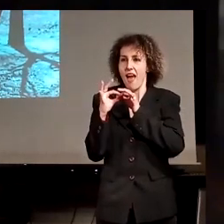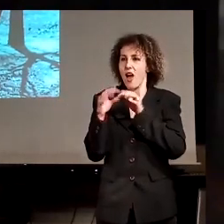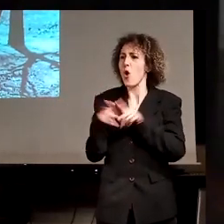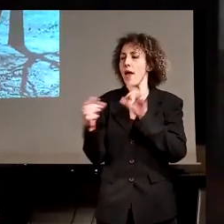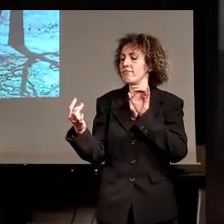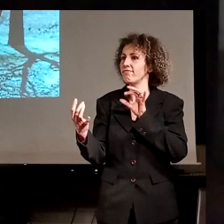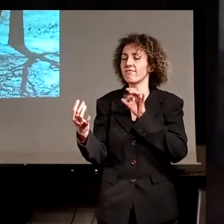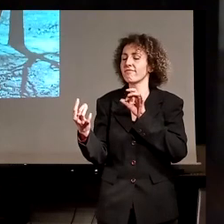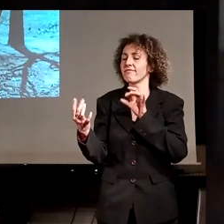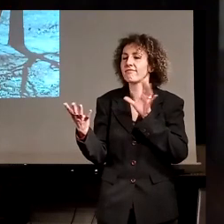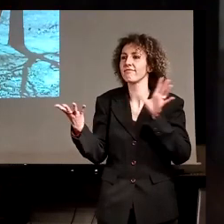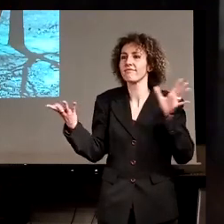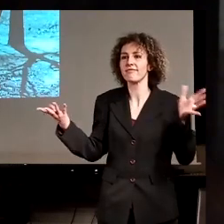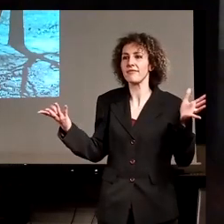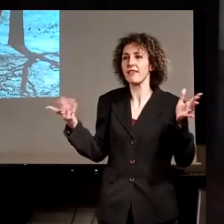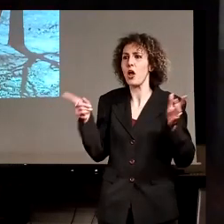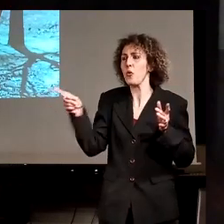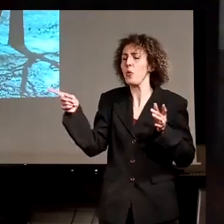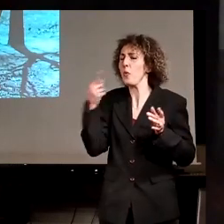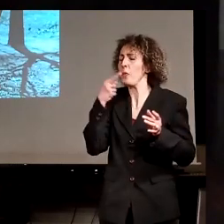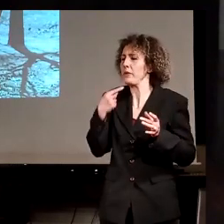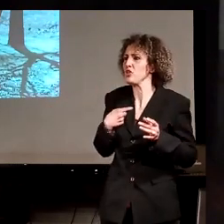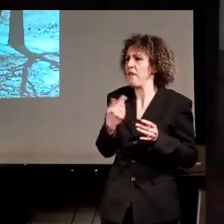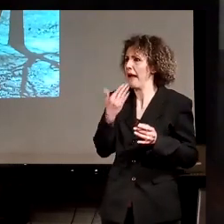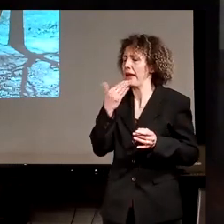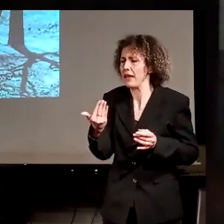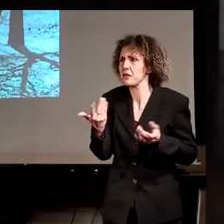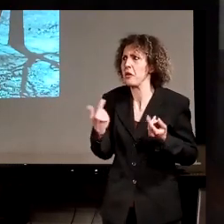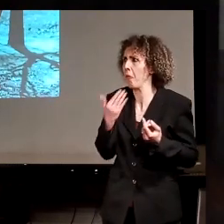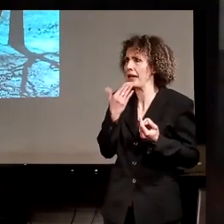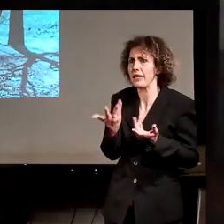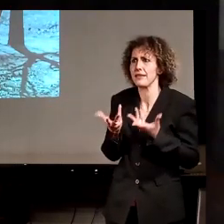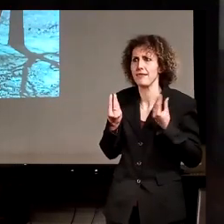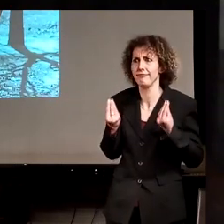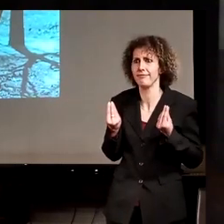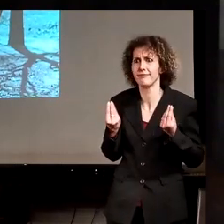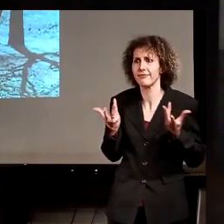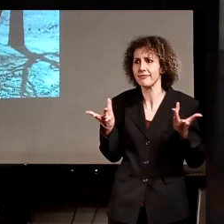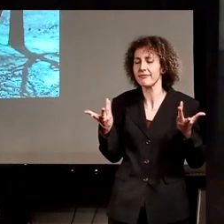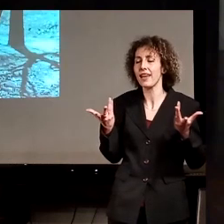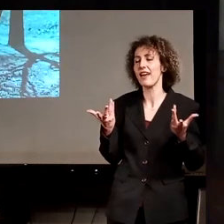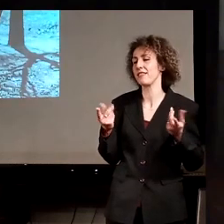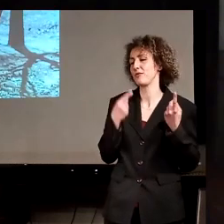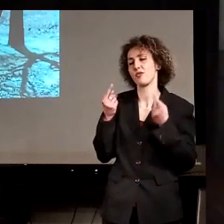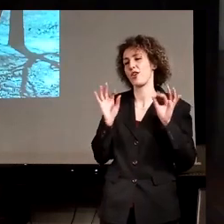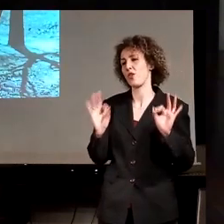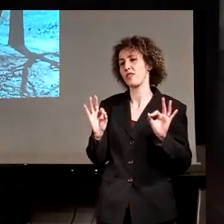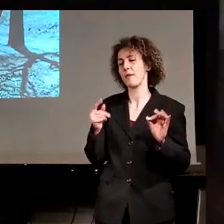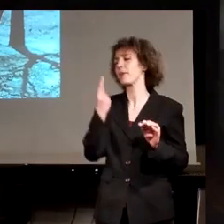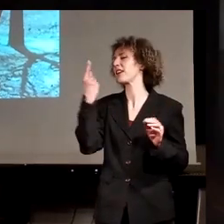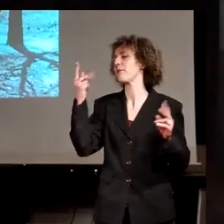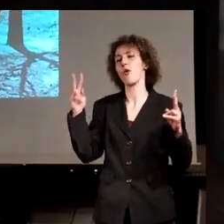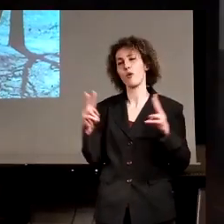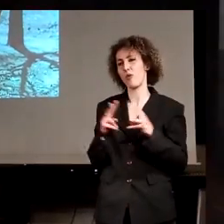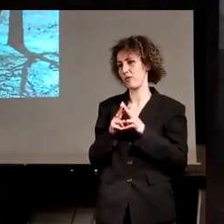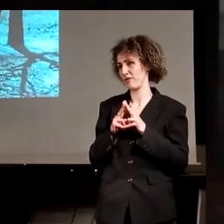ma grazie per 18 e questo è stato così primo incontro